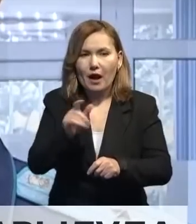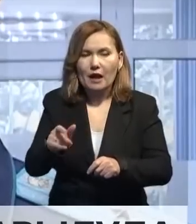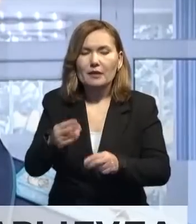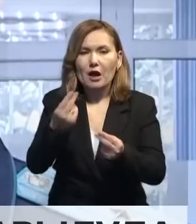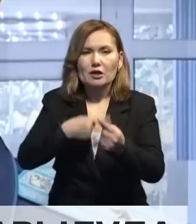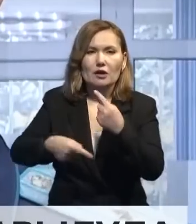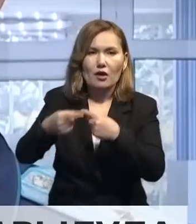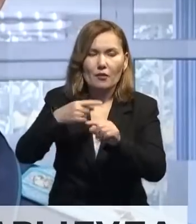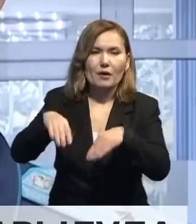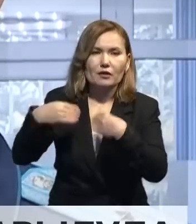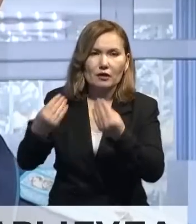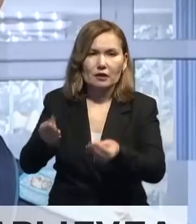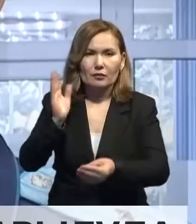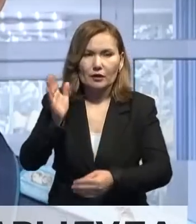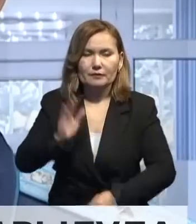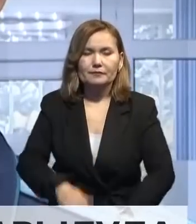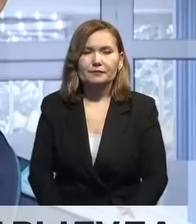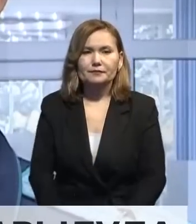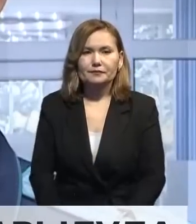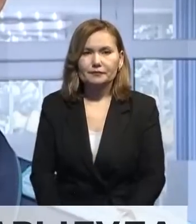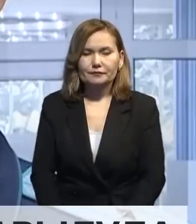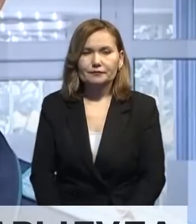тұтынушыға артық төлемдері қайтарылды.